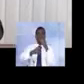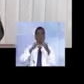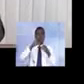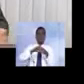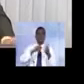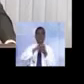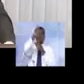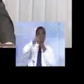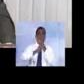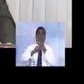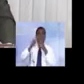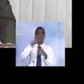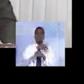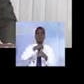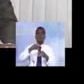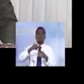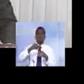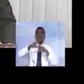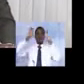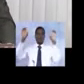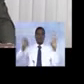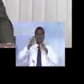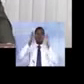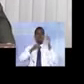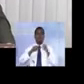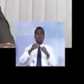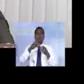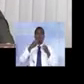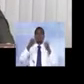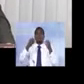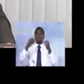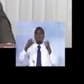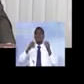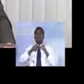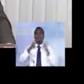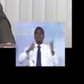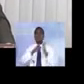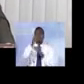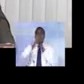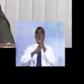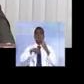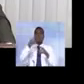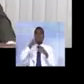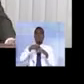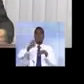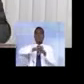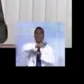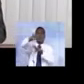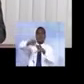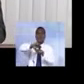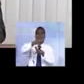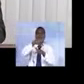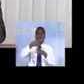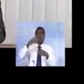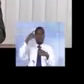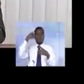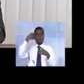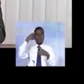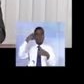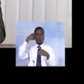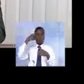ces projets et l'inauguration de la plupart des grands projets donc, qui ont été engagés au titre du